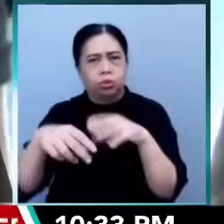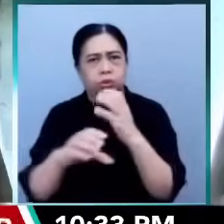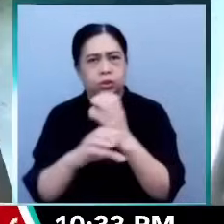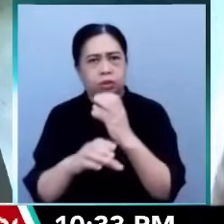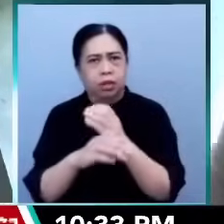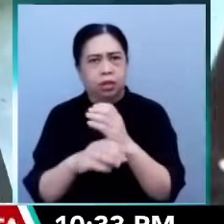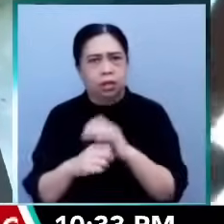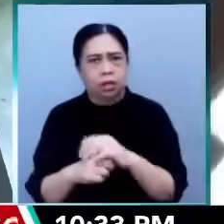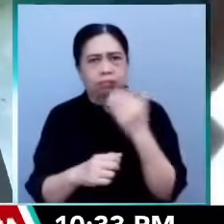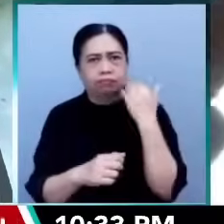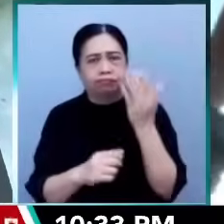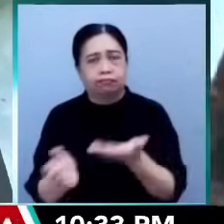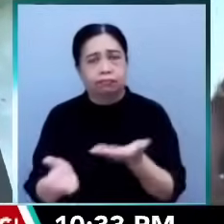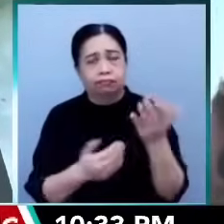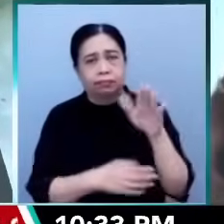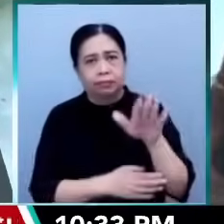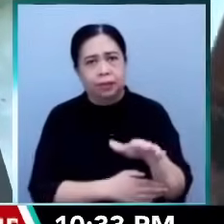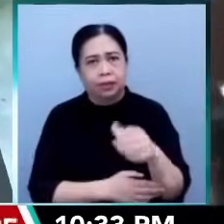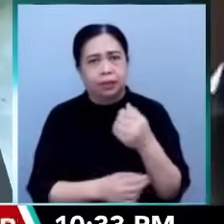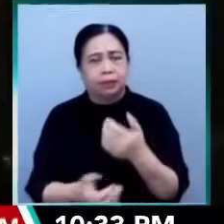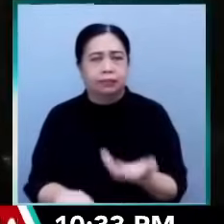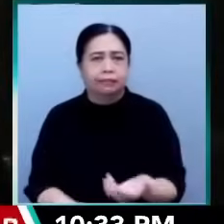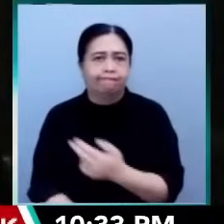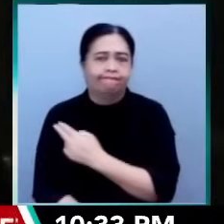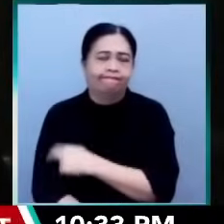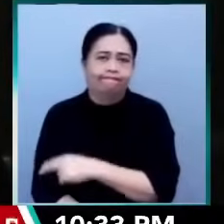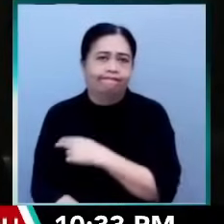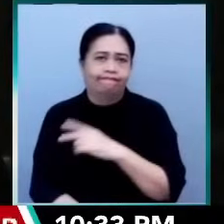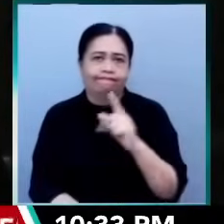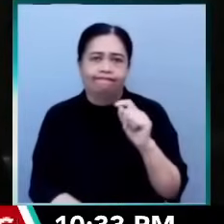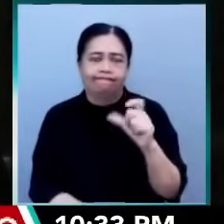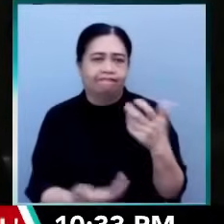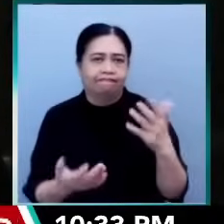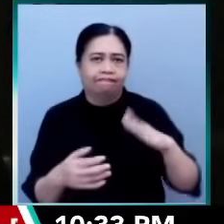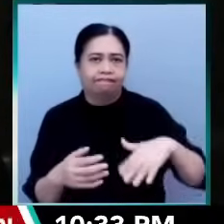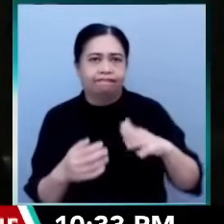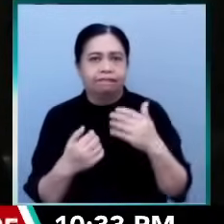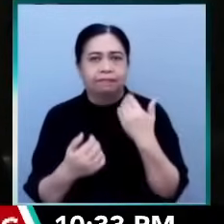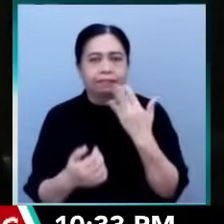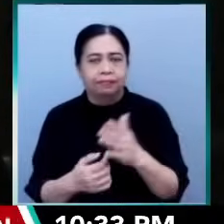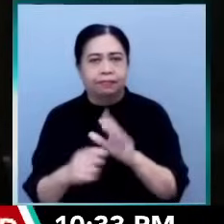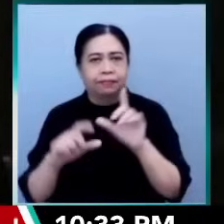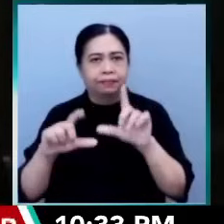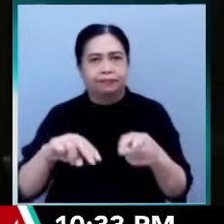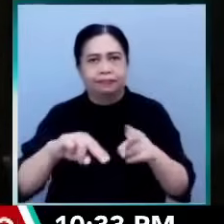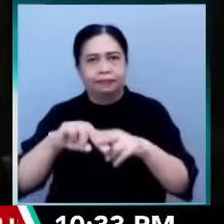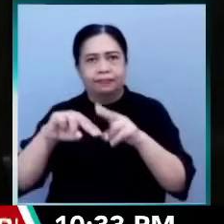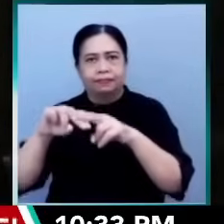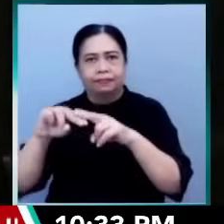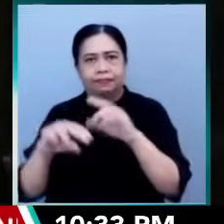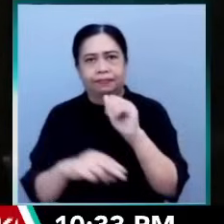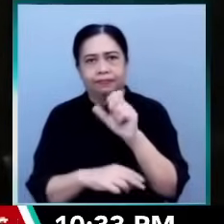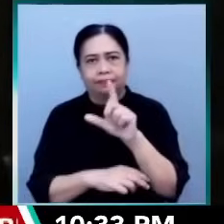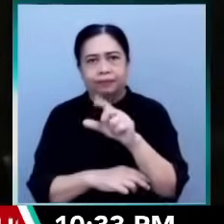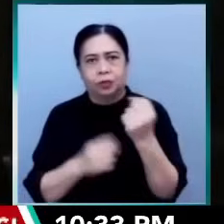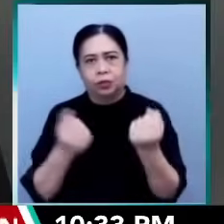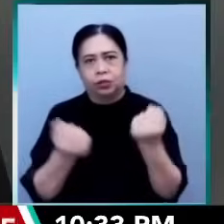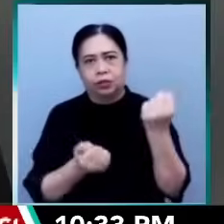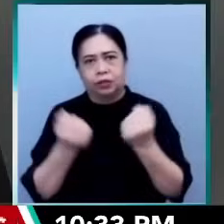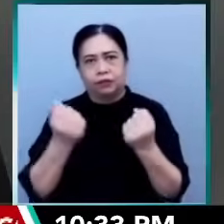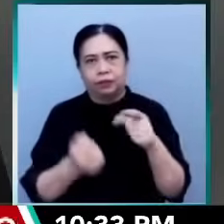on arrival ang bata nang isinugod sa ospital. Nahaharap ngayon sa patong-patong na kaso ang driver ng